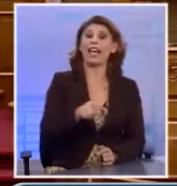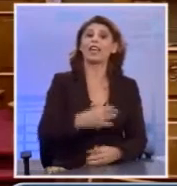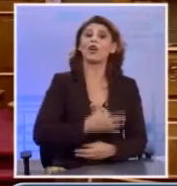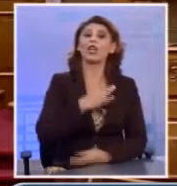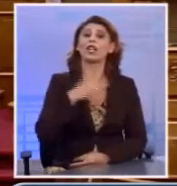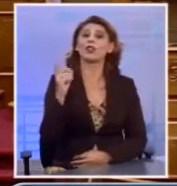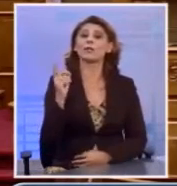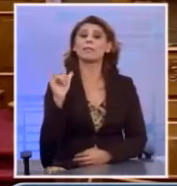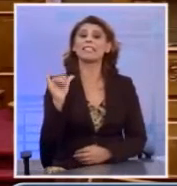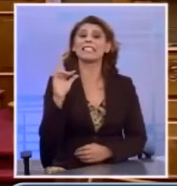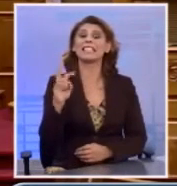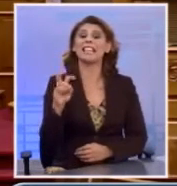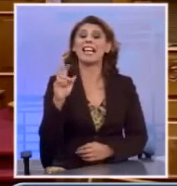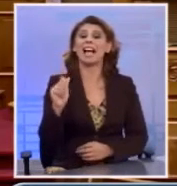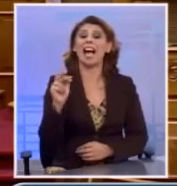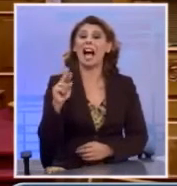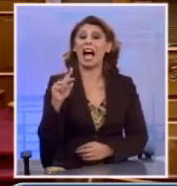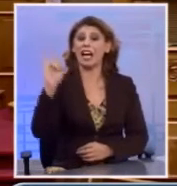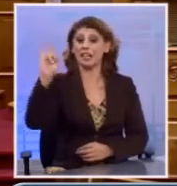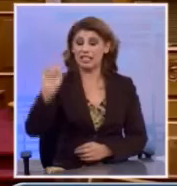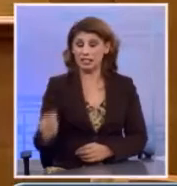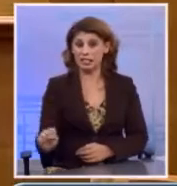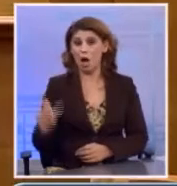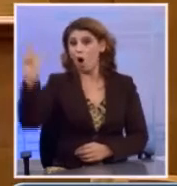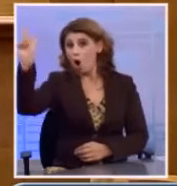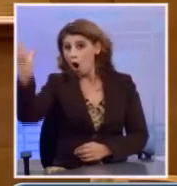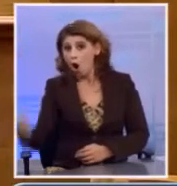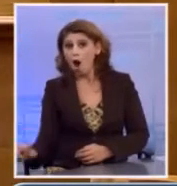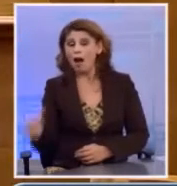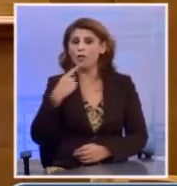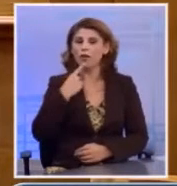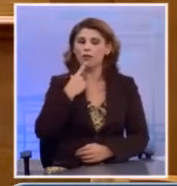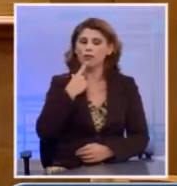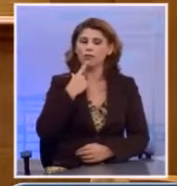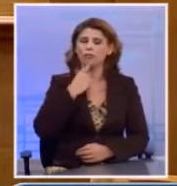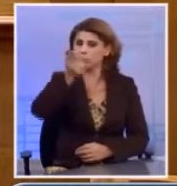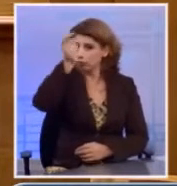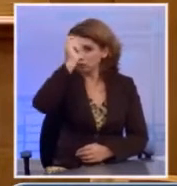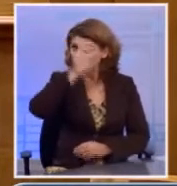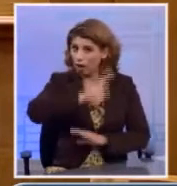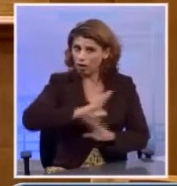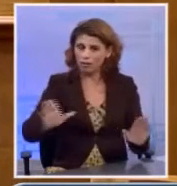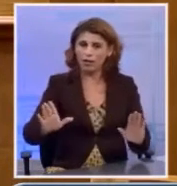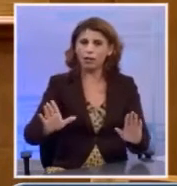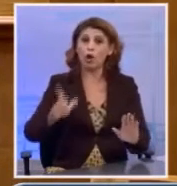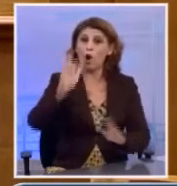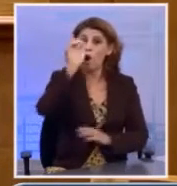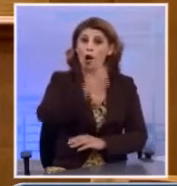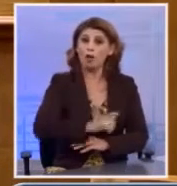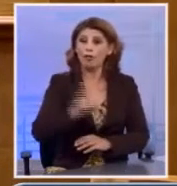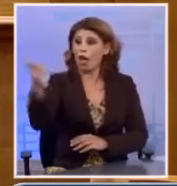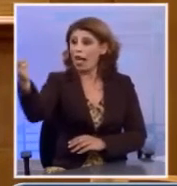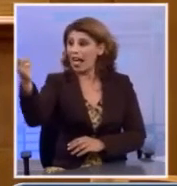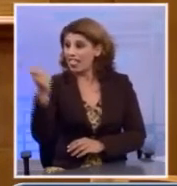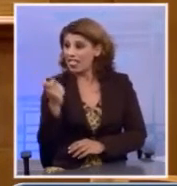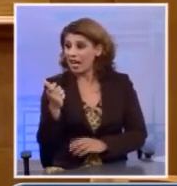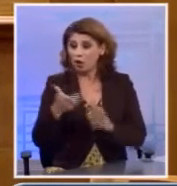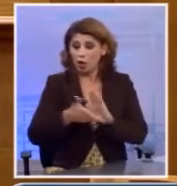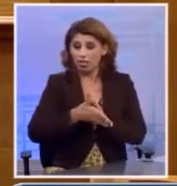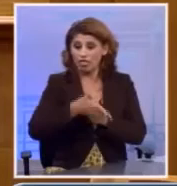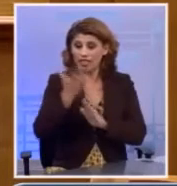Ψυχάρης ομολόγησε ενώπιον της Επιτροπής ότι έχει πάρει δάνειο 15 εκατομμυρίων